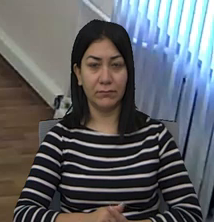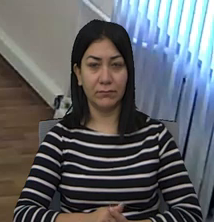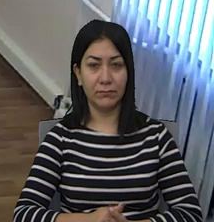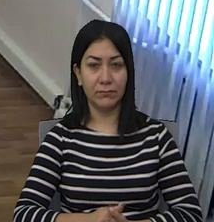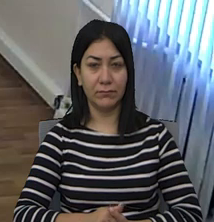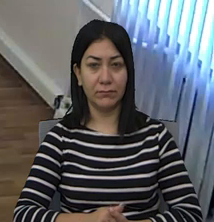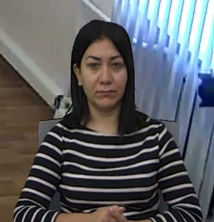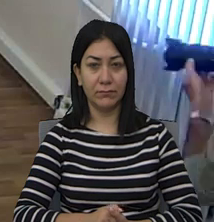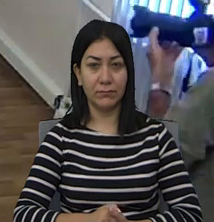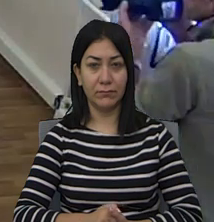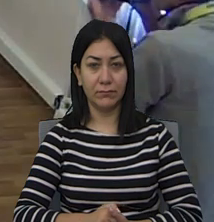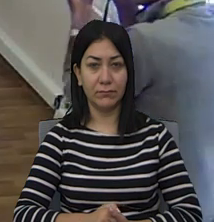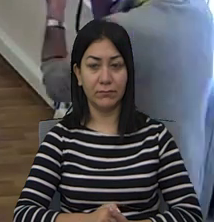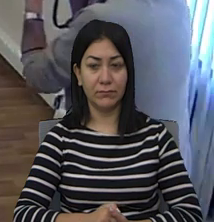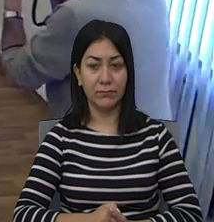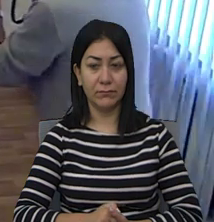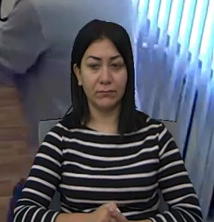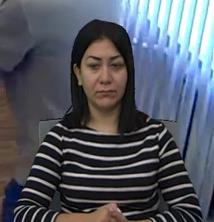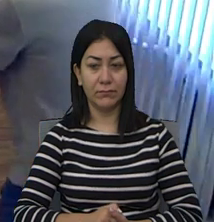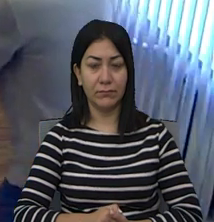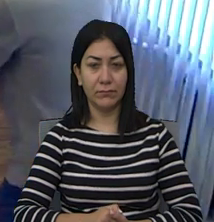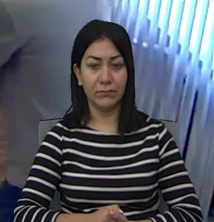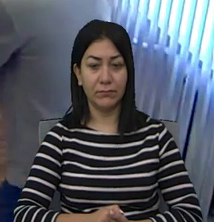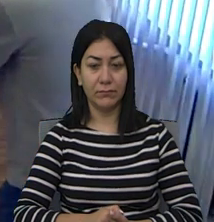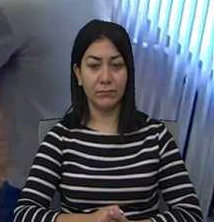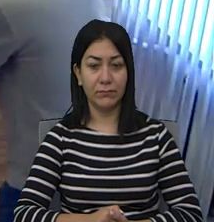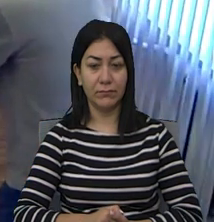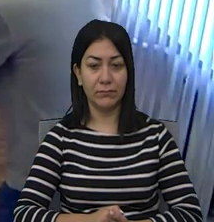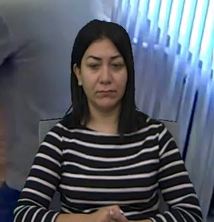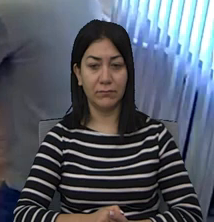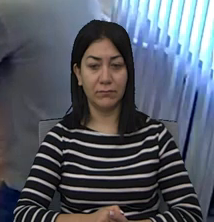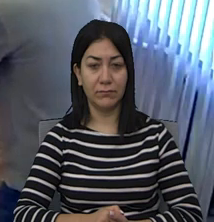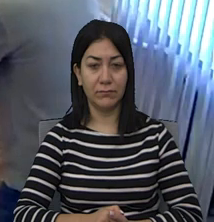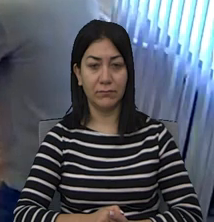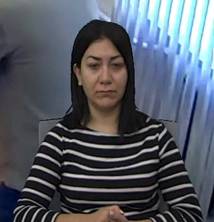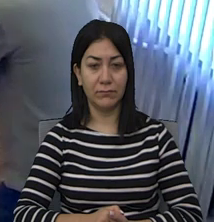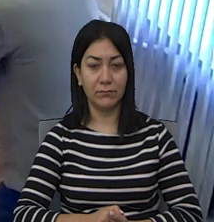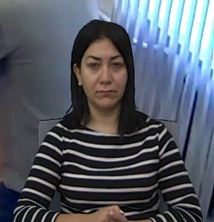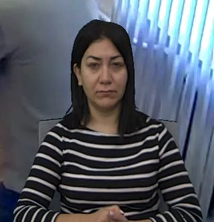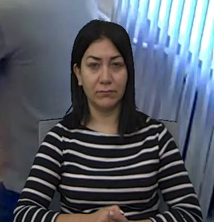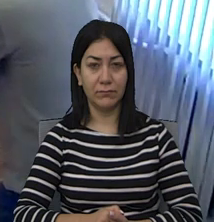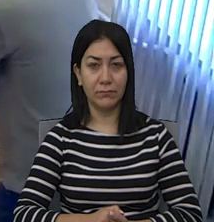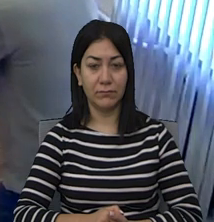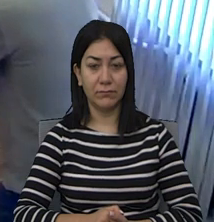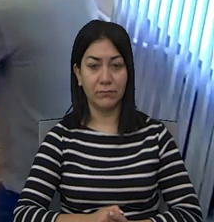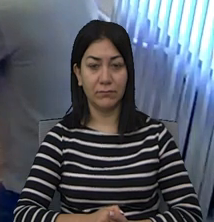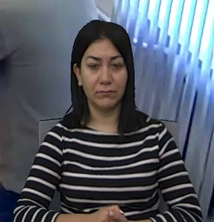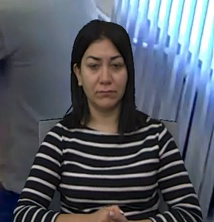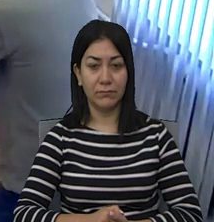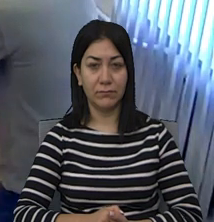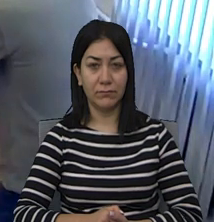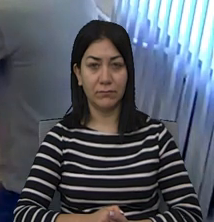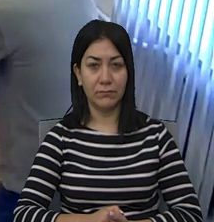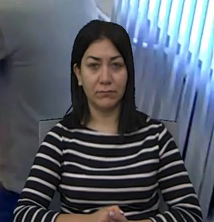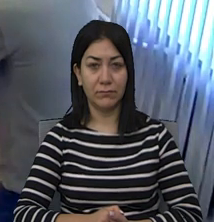է Հայաստանում ընտրական համակարգերի միջազգային հաստատության IFES կազմակերպության